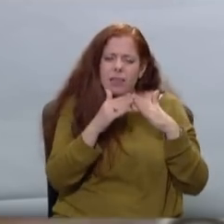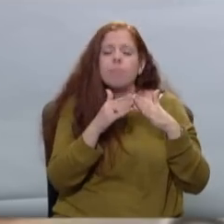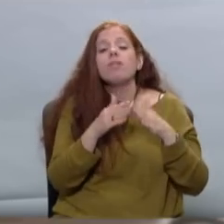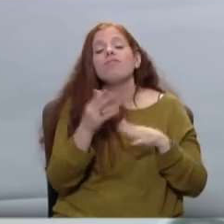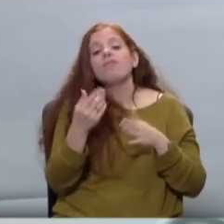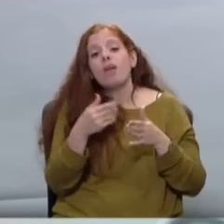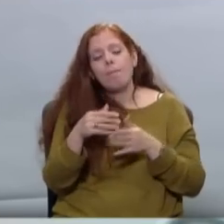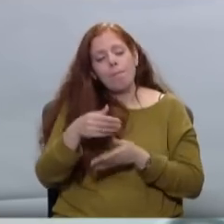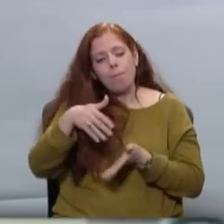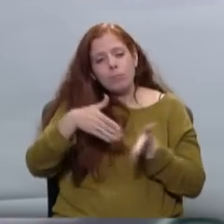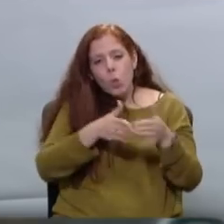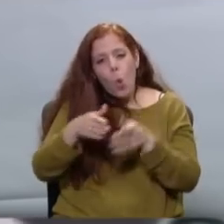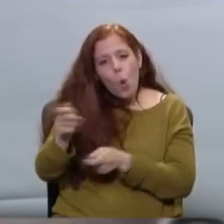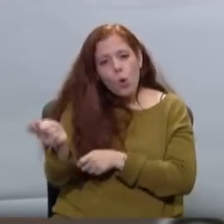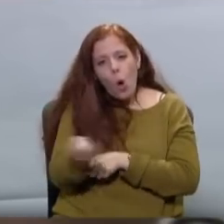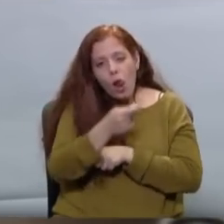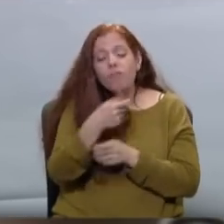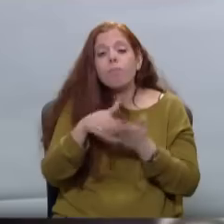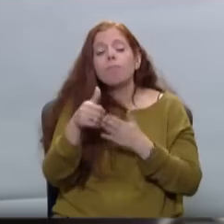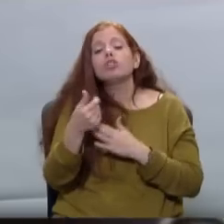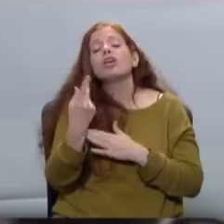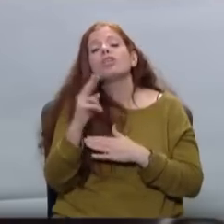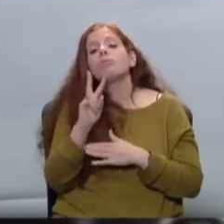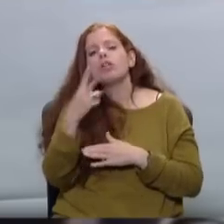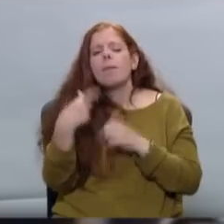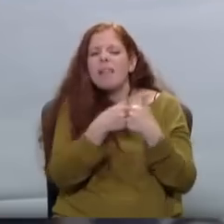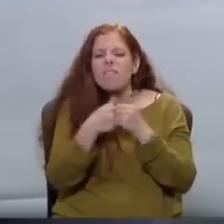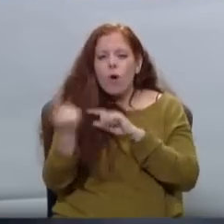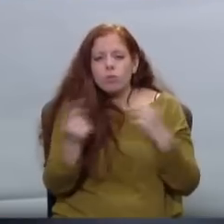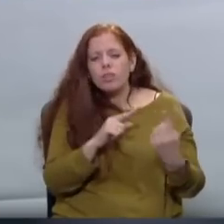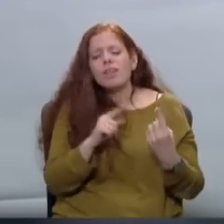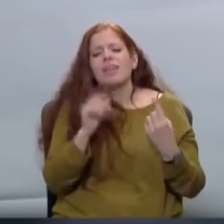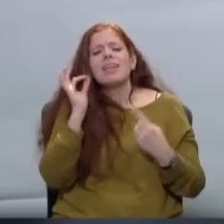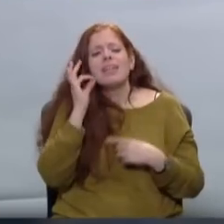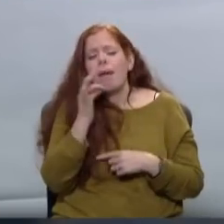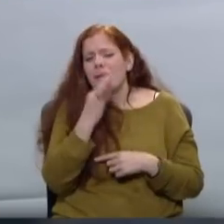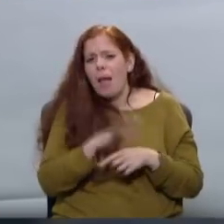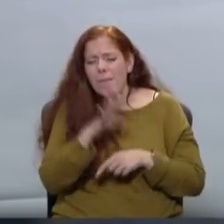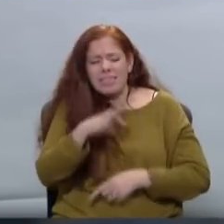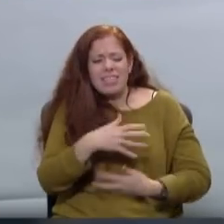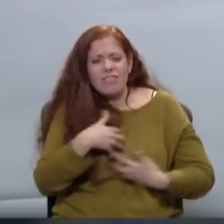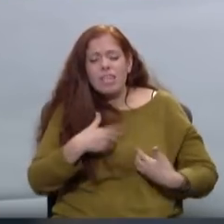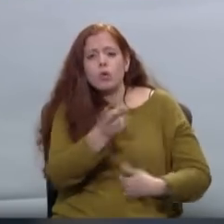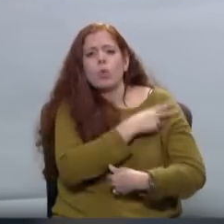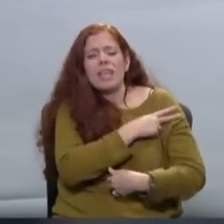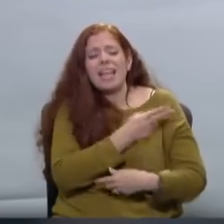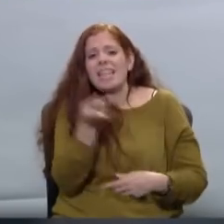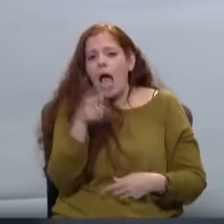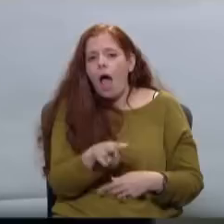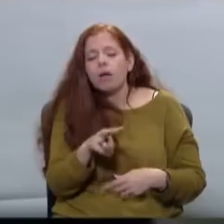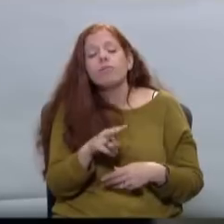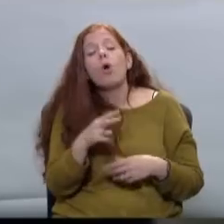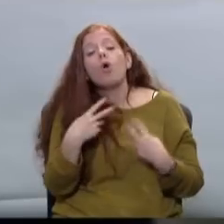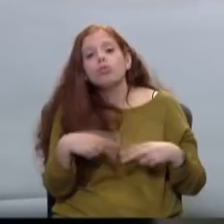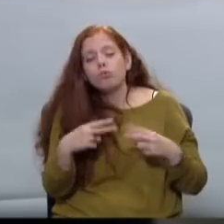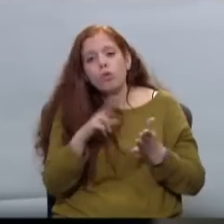מחודשיים, 78 ימים הם נאבקו אלה באלה, ילדה בת 14 נפצעה, שוטר נהרג, ובקנדה מאוד חוששים שהתמונות האלה בסופו